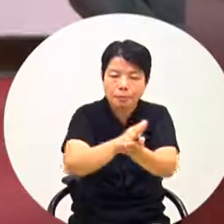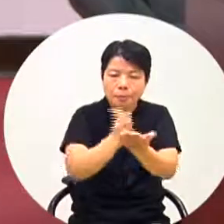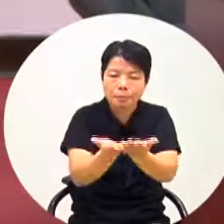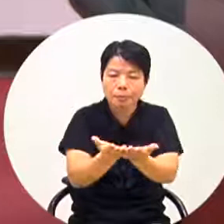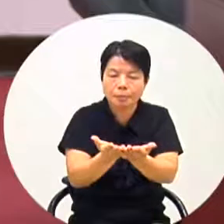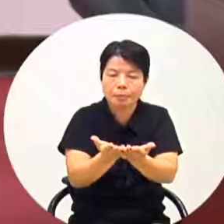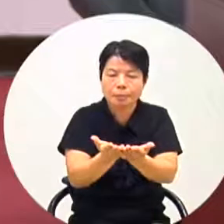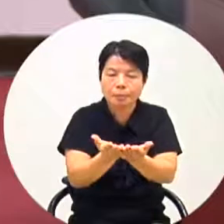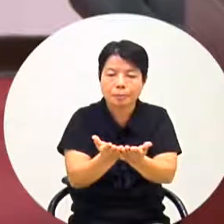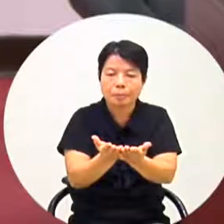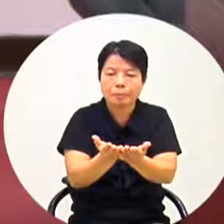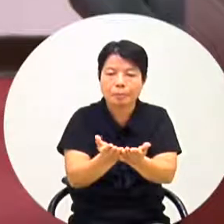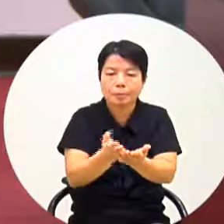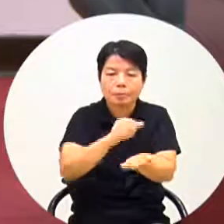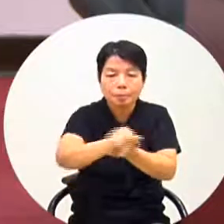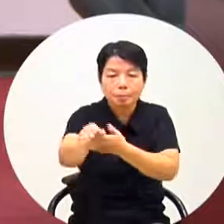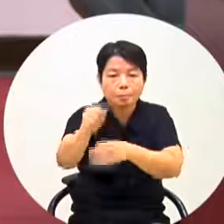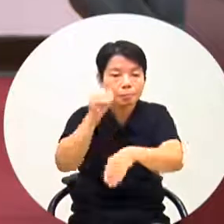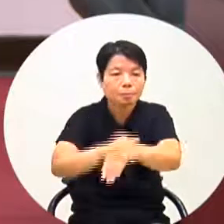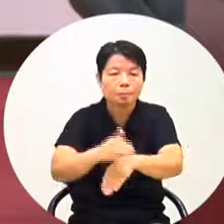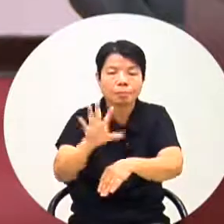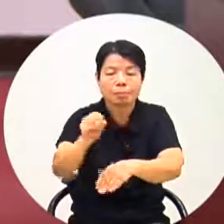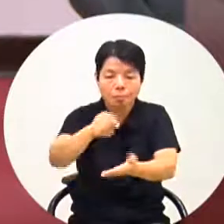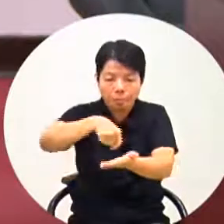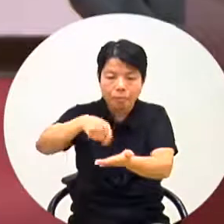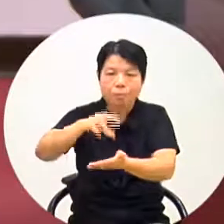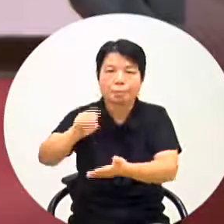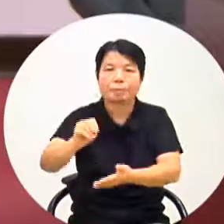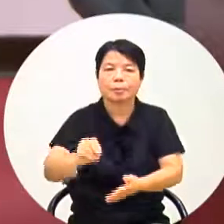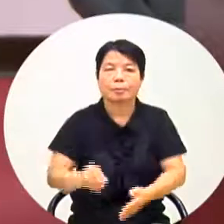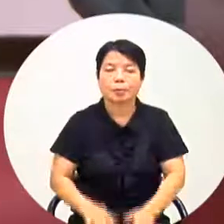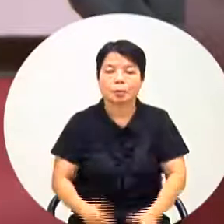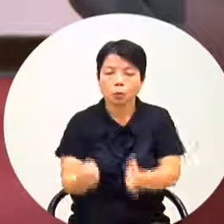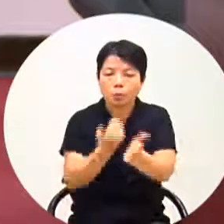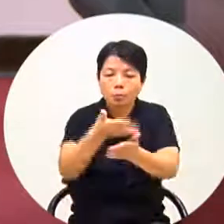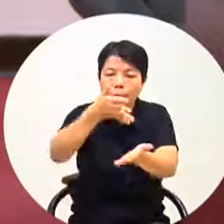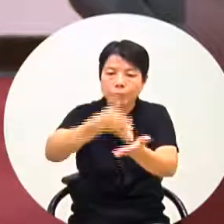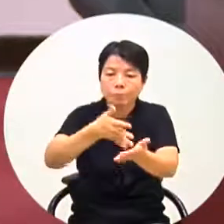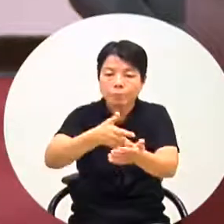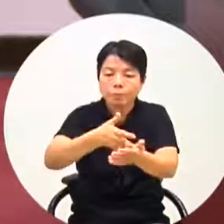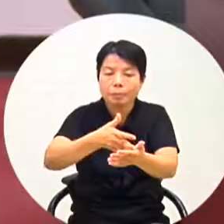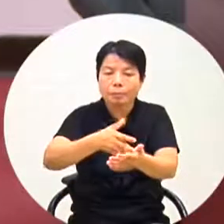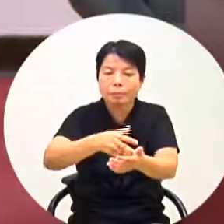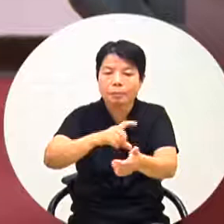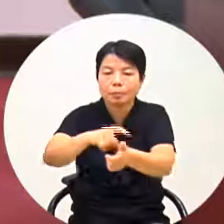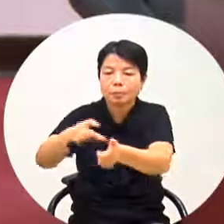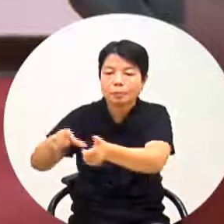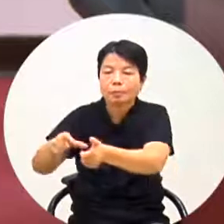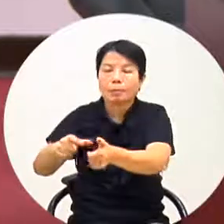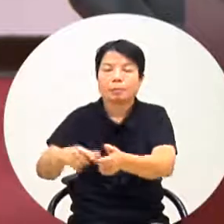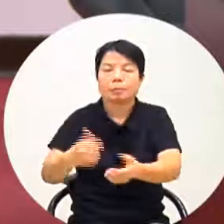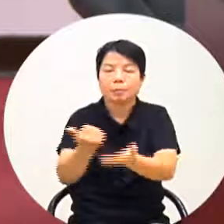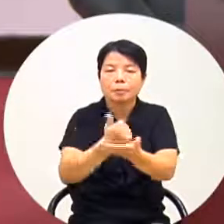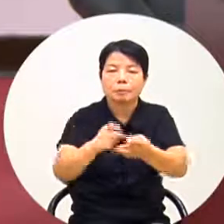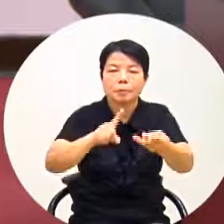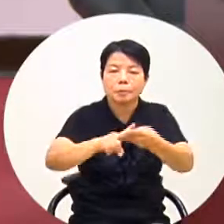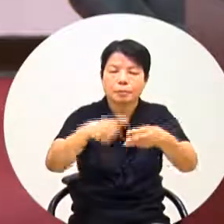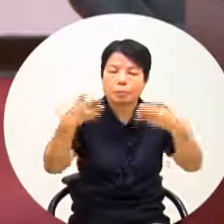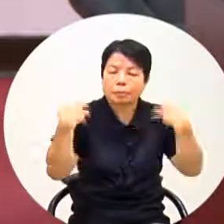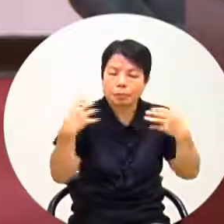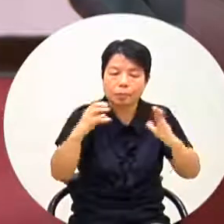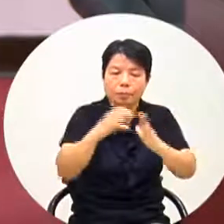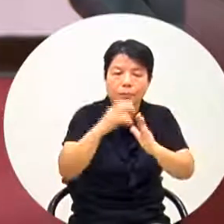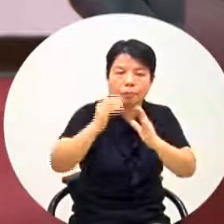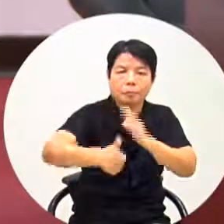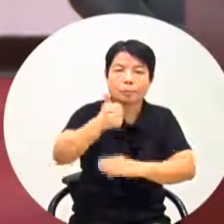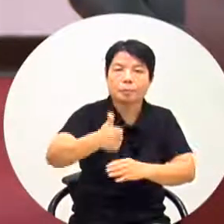了没有？写了没有？以上几个问题请 主委或者是局长您